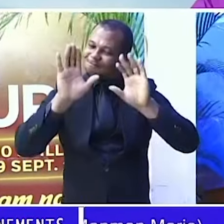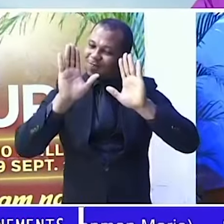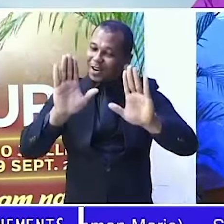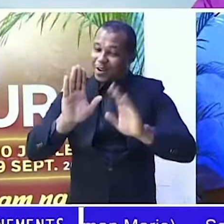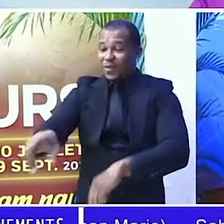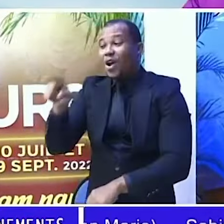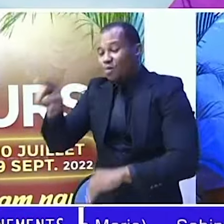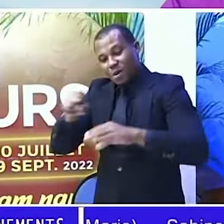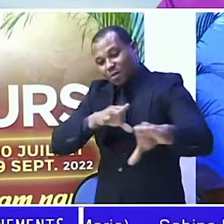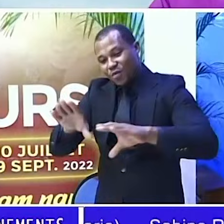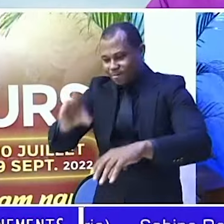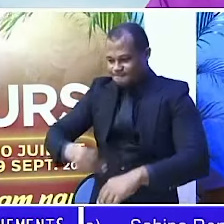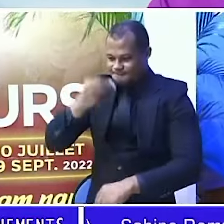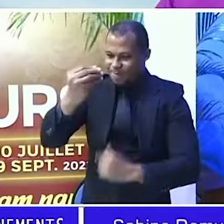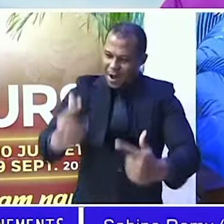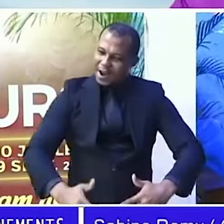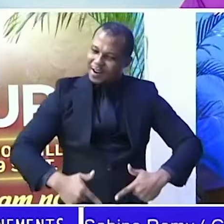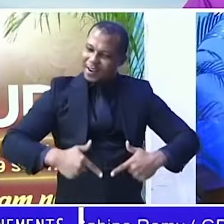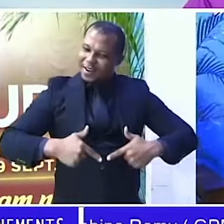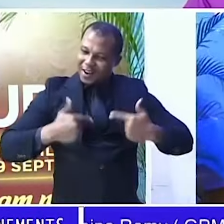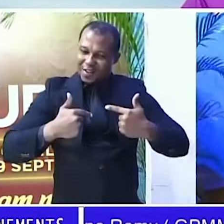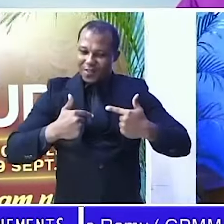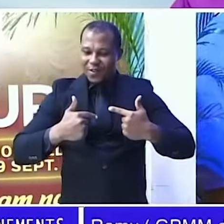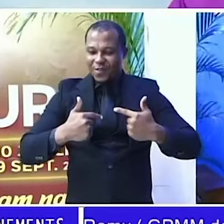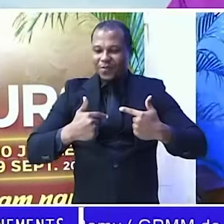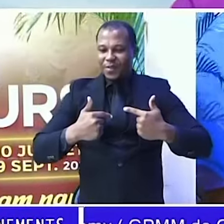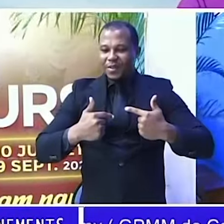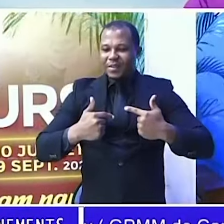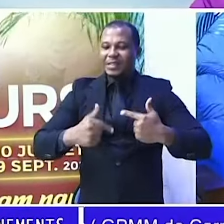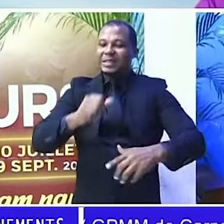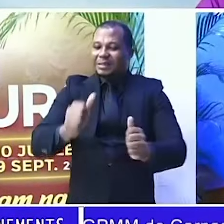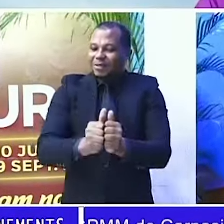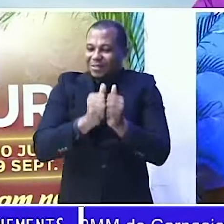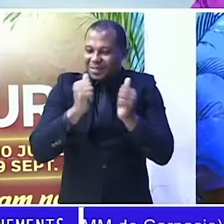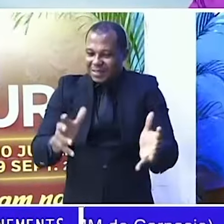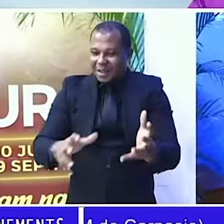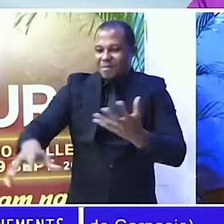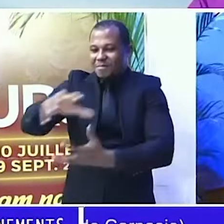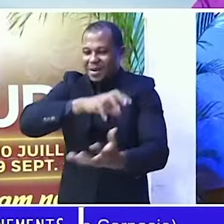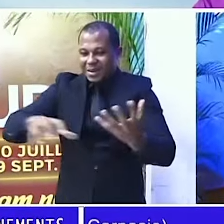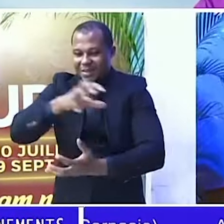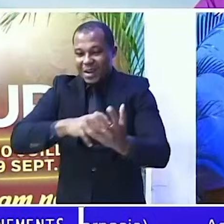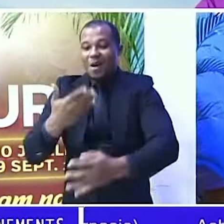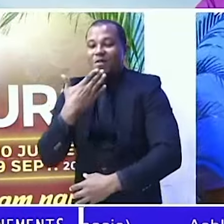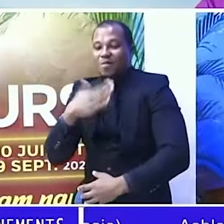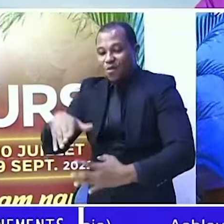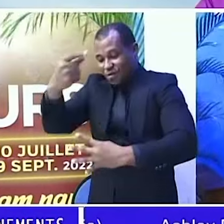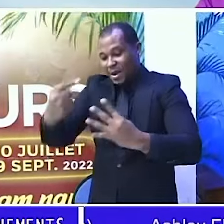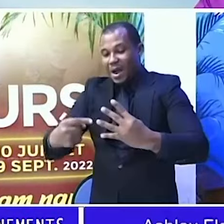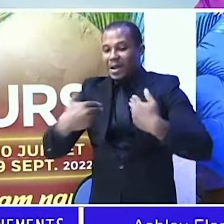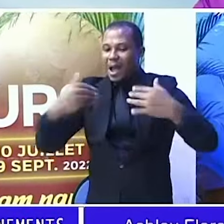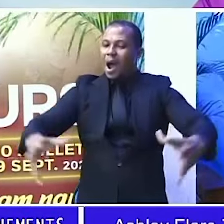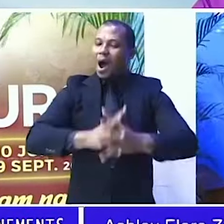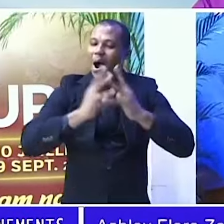sens sans que ou pas mélanger dans vie bagaille. Il y a plus jeune fille pareil